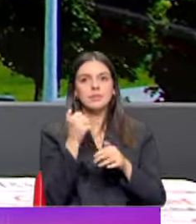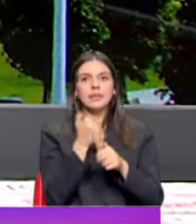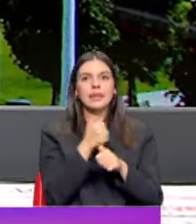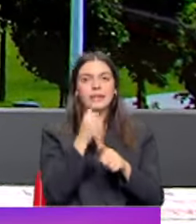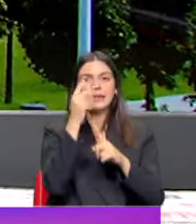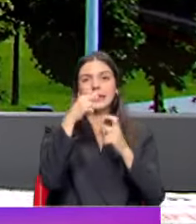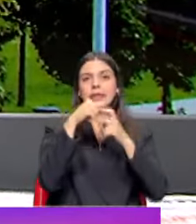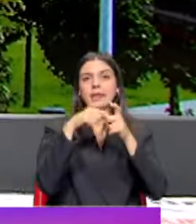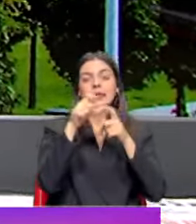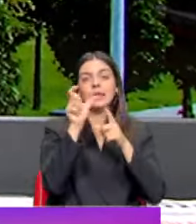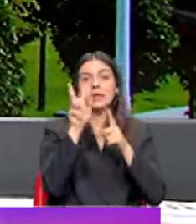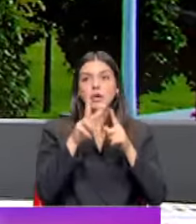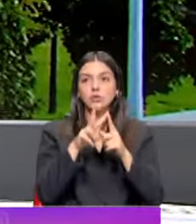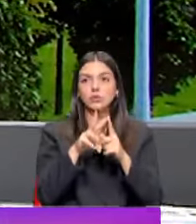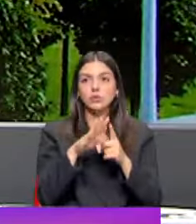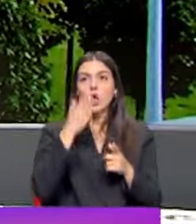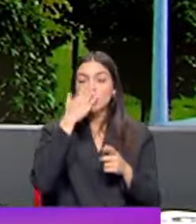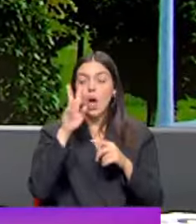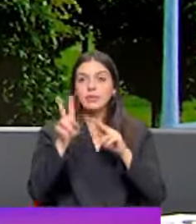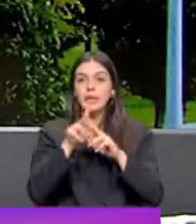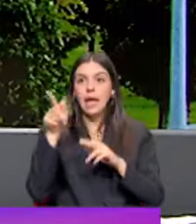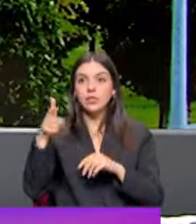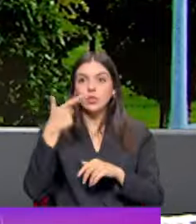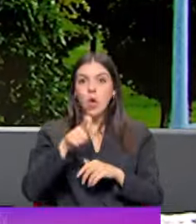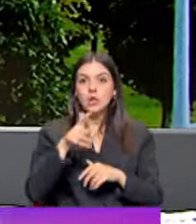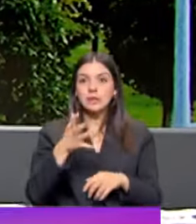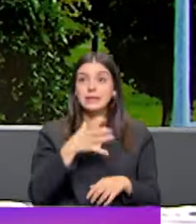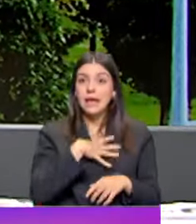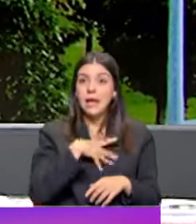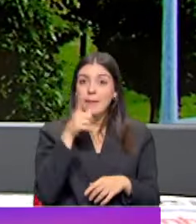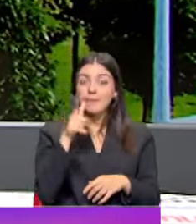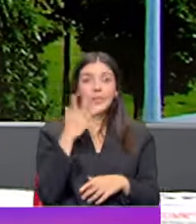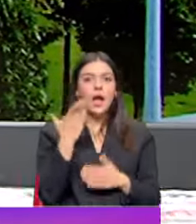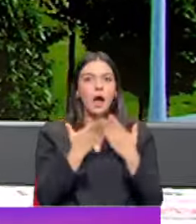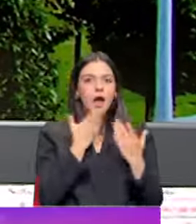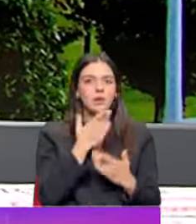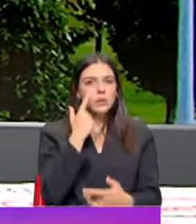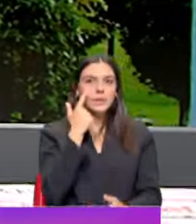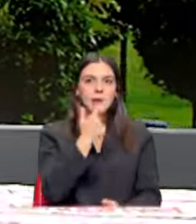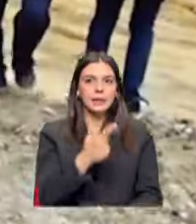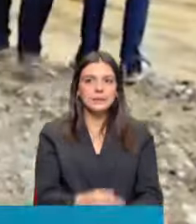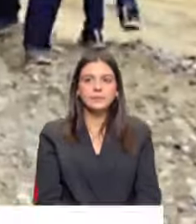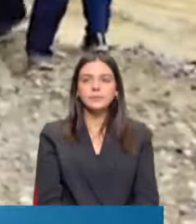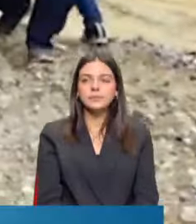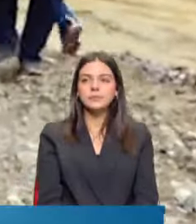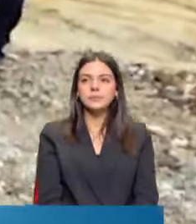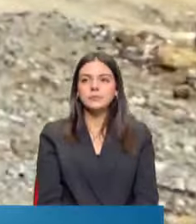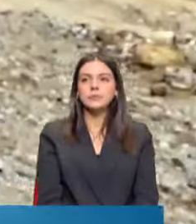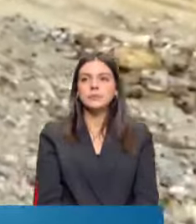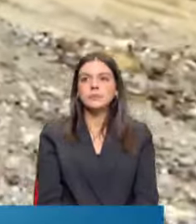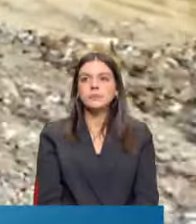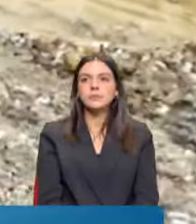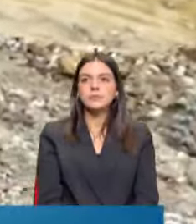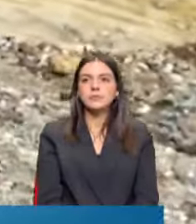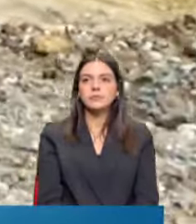Doğankent ilçesine bağlı Çatal Ağaç köyünün sakinleri bakın neler anlatıyor. Oy Ankara,